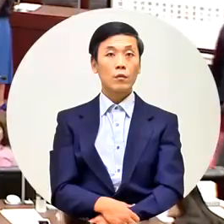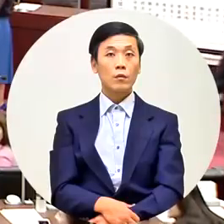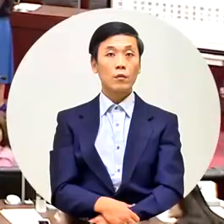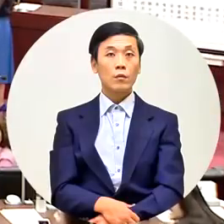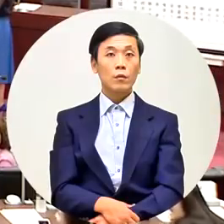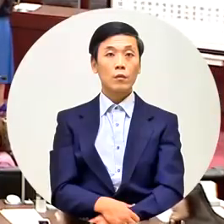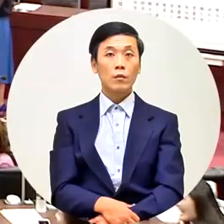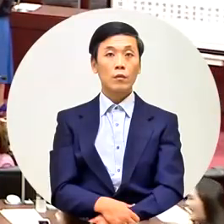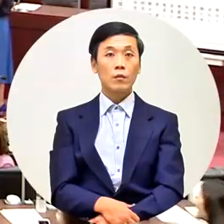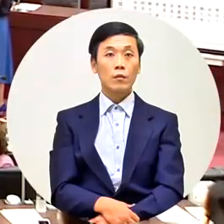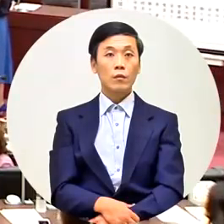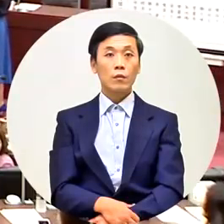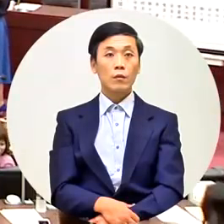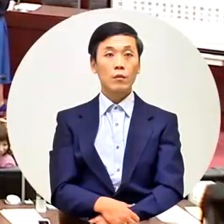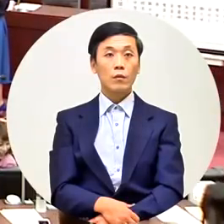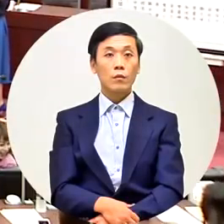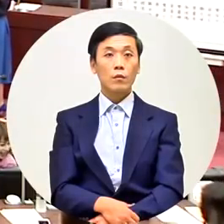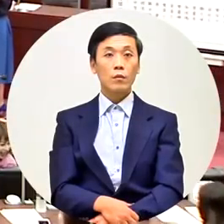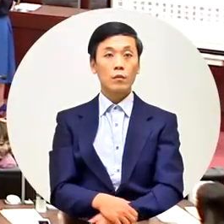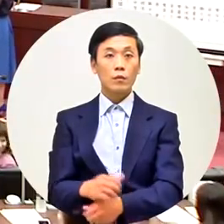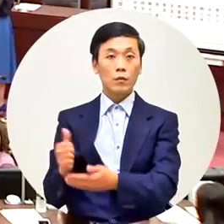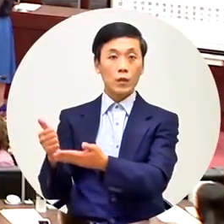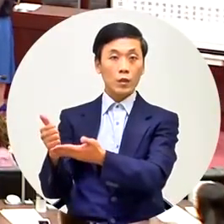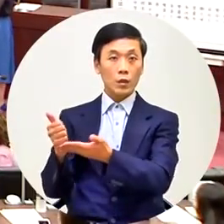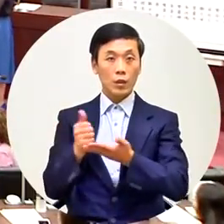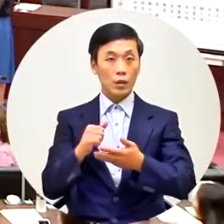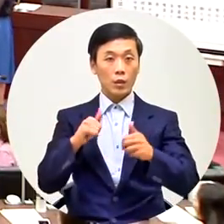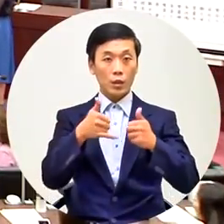请宋立斌议员领取选票。